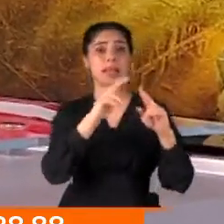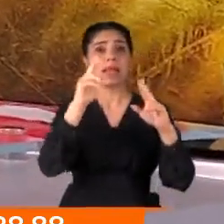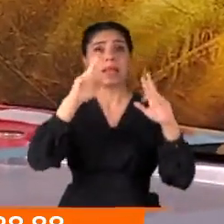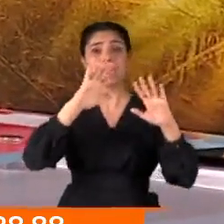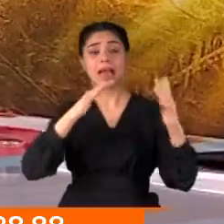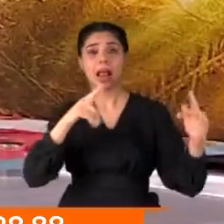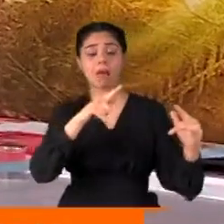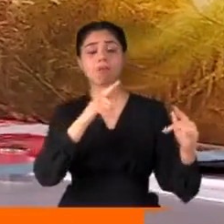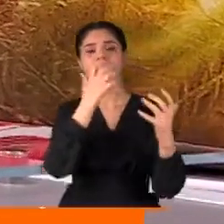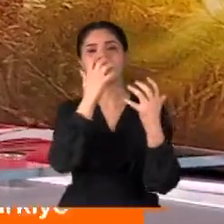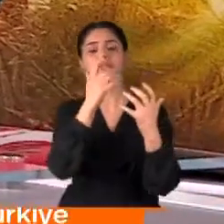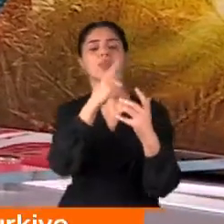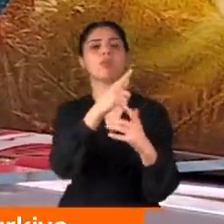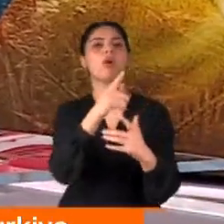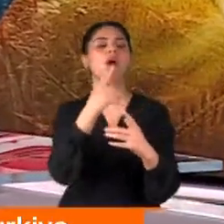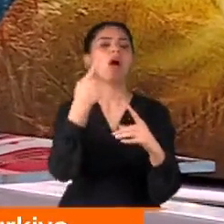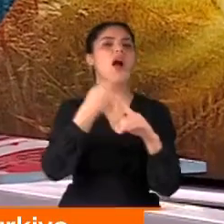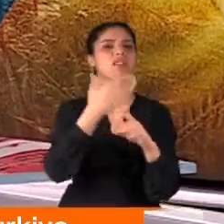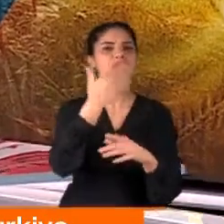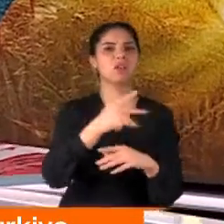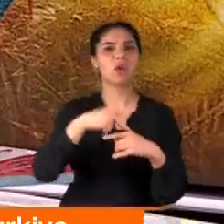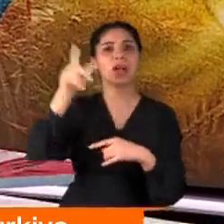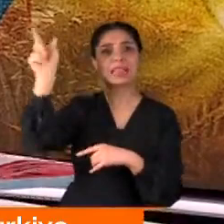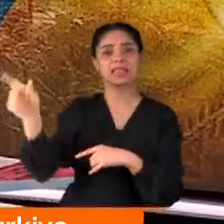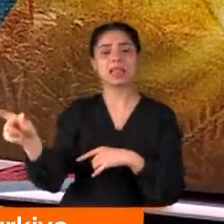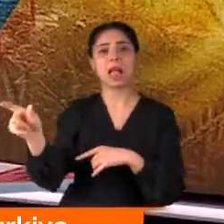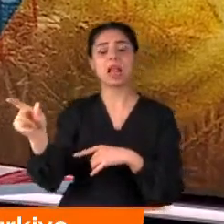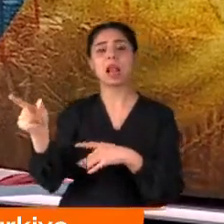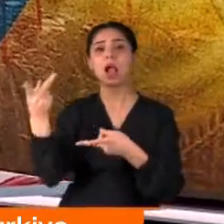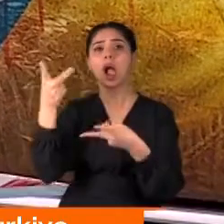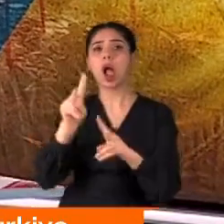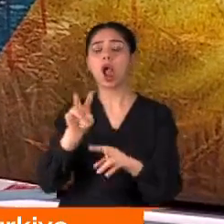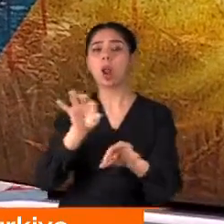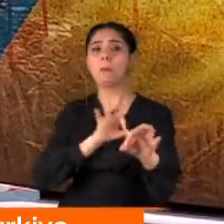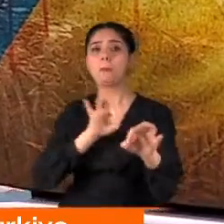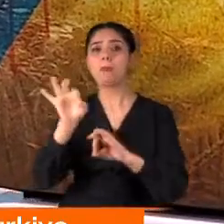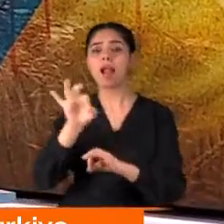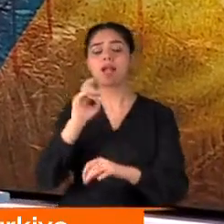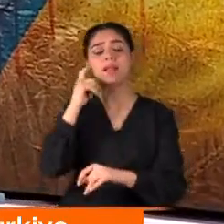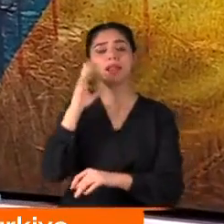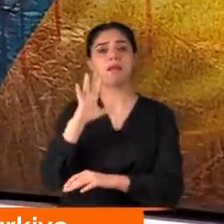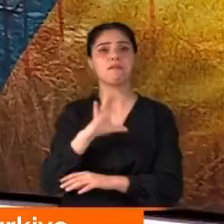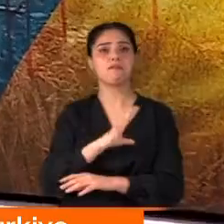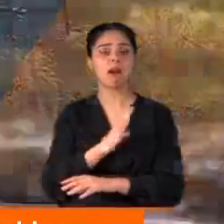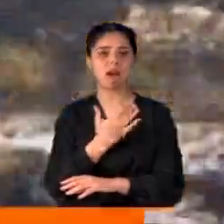sıcak bakmıyor. Üstelik Rus istihbaratının Zelenski'ye suikast planladığı da iddialar arasında.